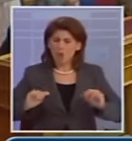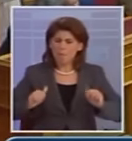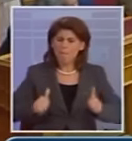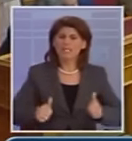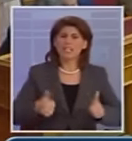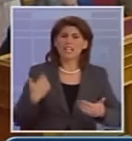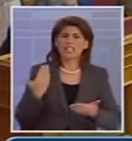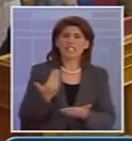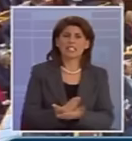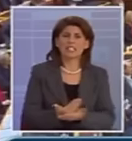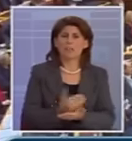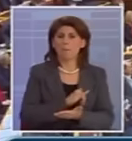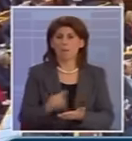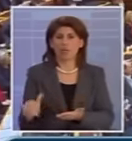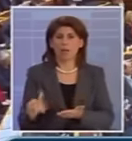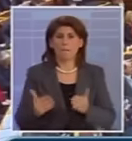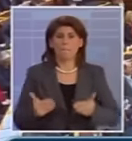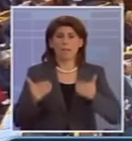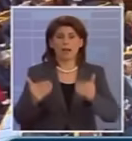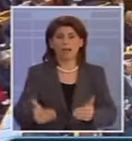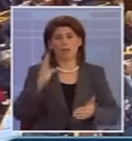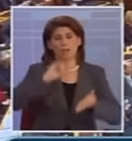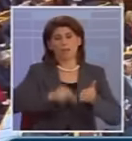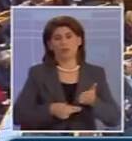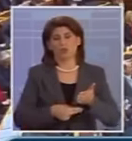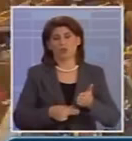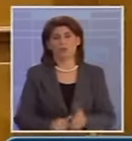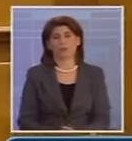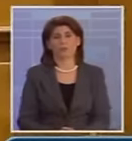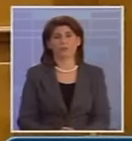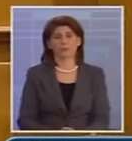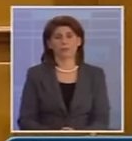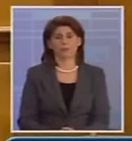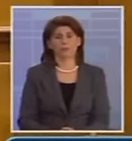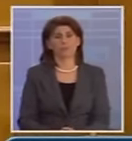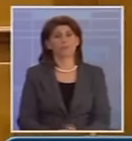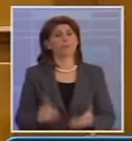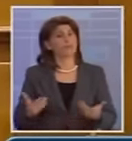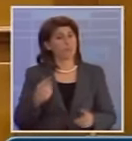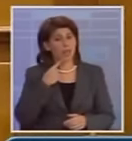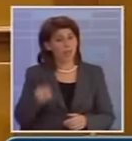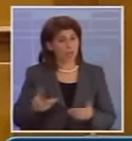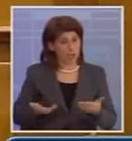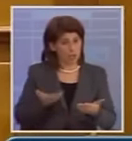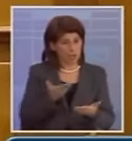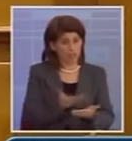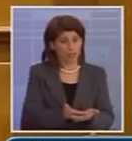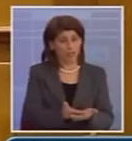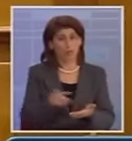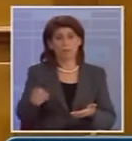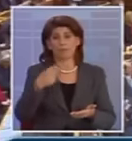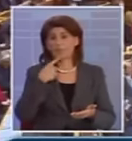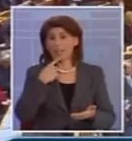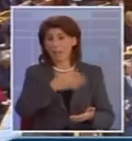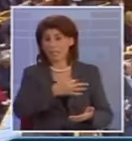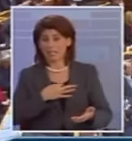να ζητήσουμε ποτέ παράταση του μνημονίου. Και όπως λέει και αυτό που καταθέτω, λέγατε